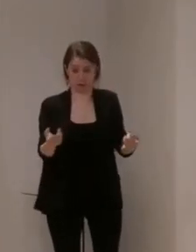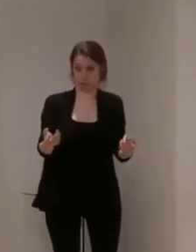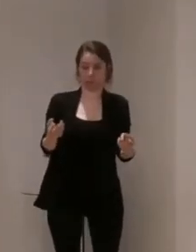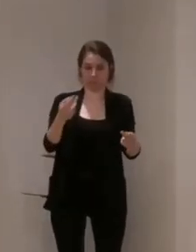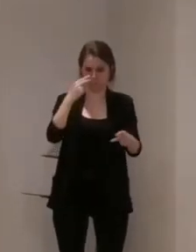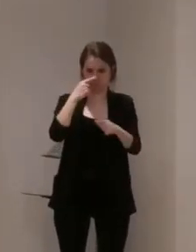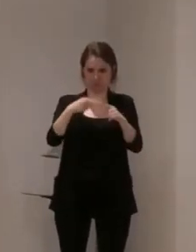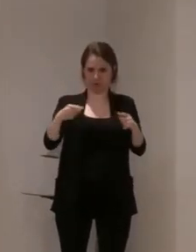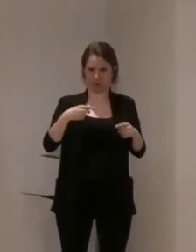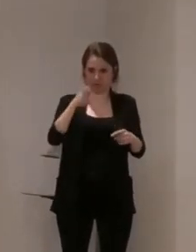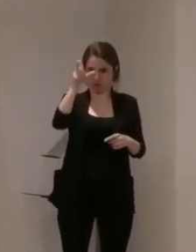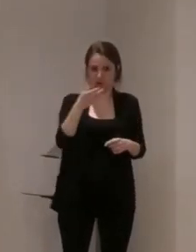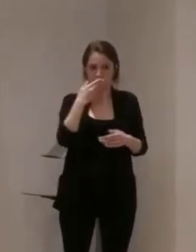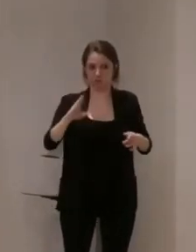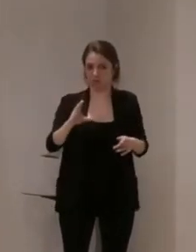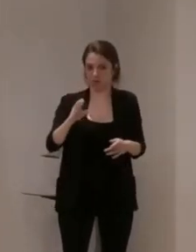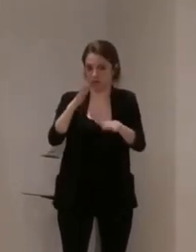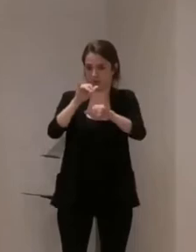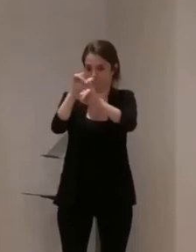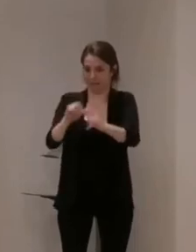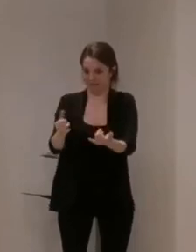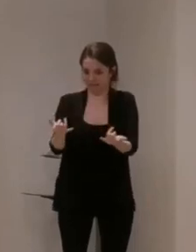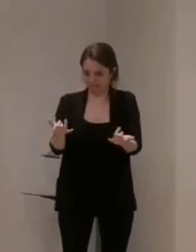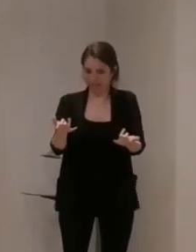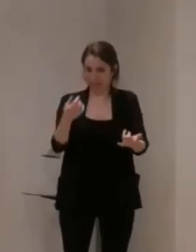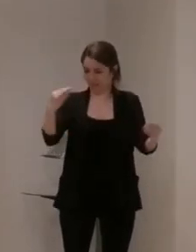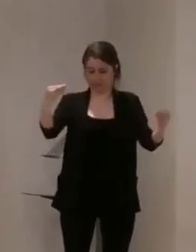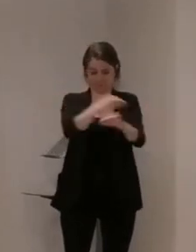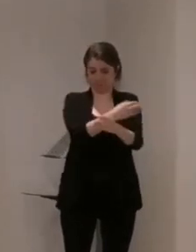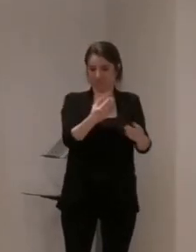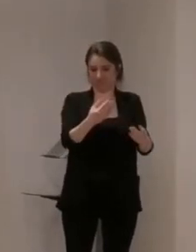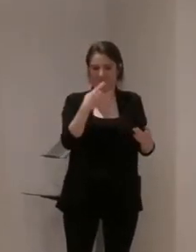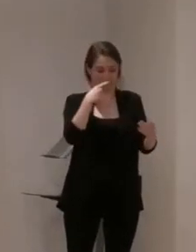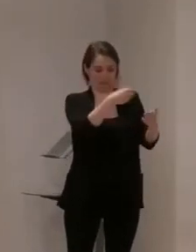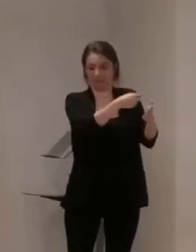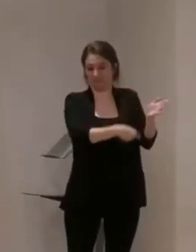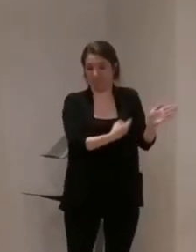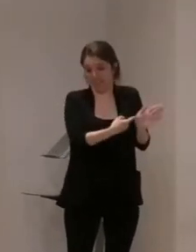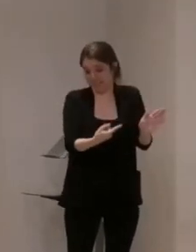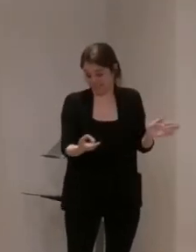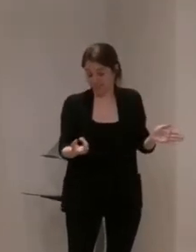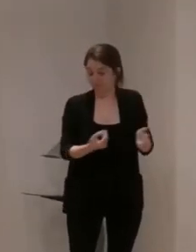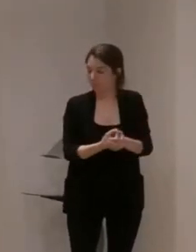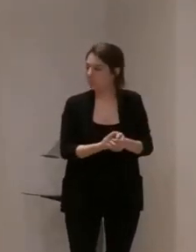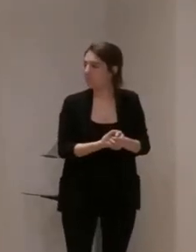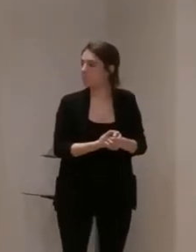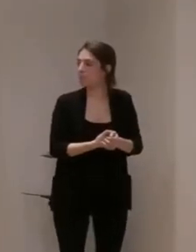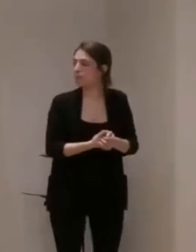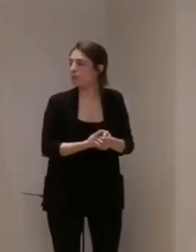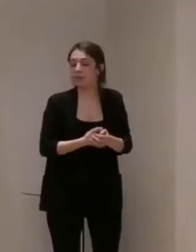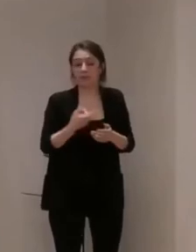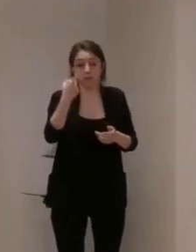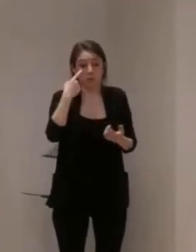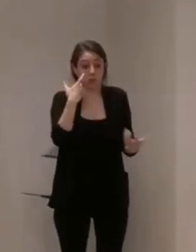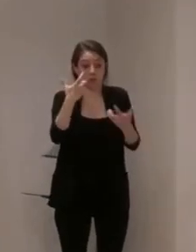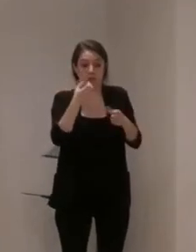mateix, era el mateix. I això hem vist, per exemple, doncs, amb el que és la repressió. I fins i